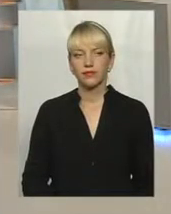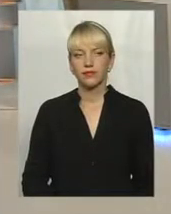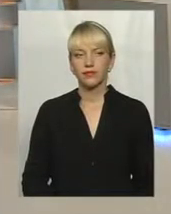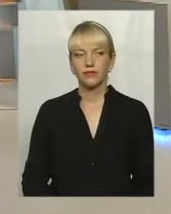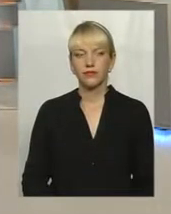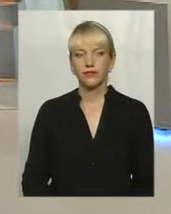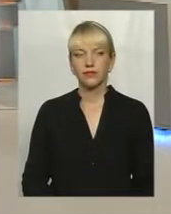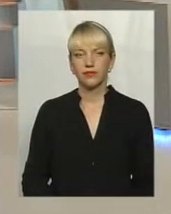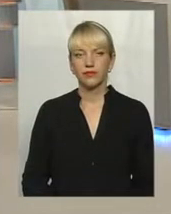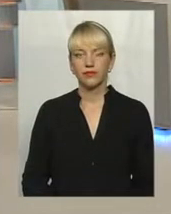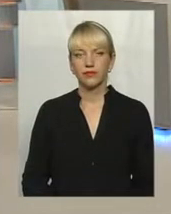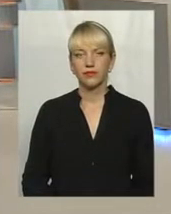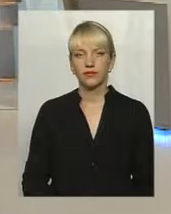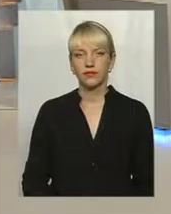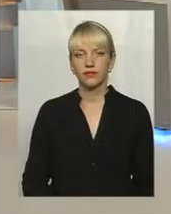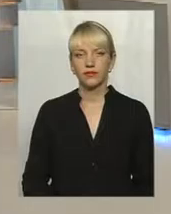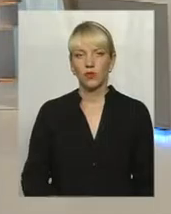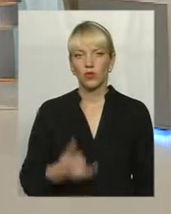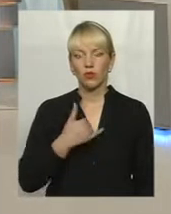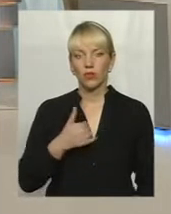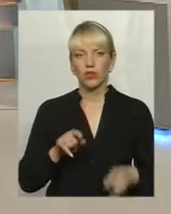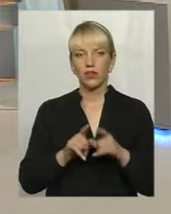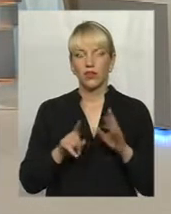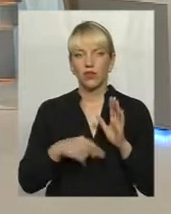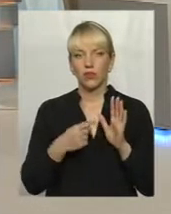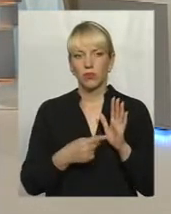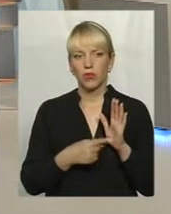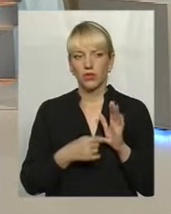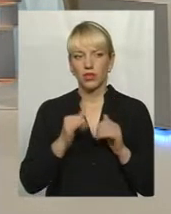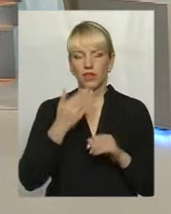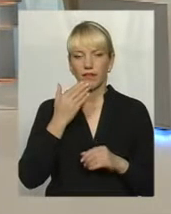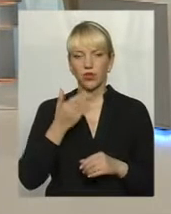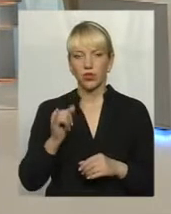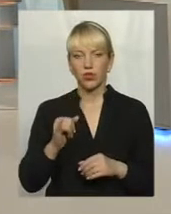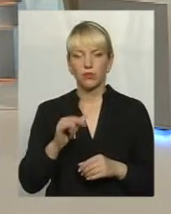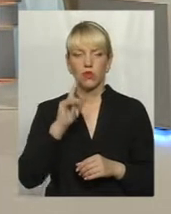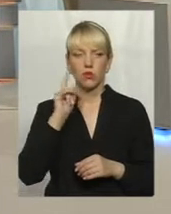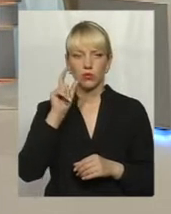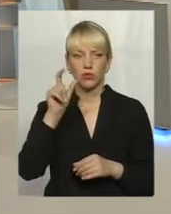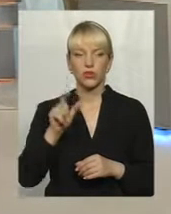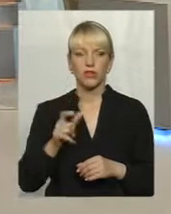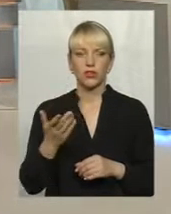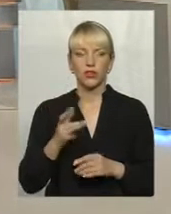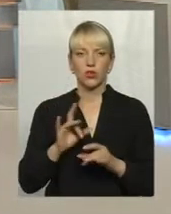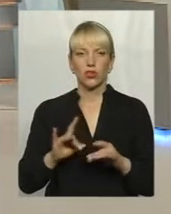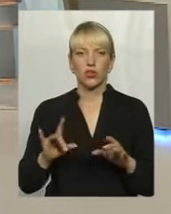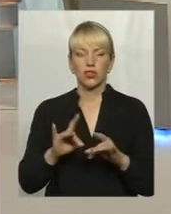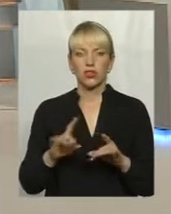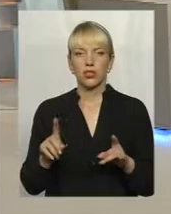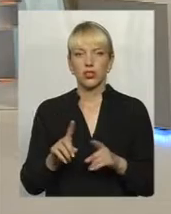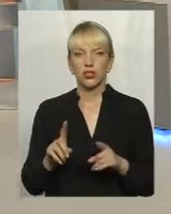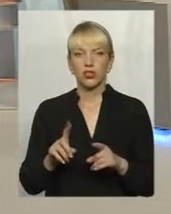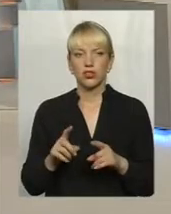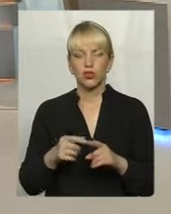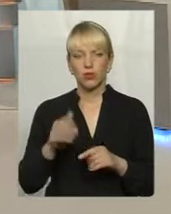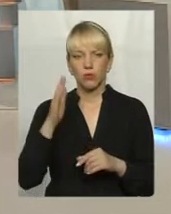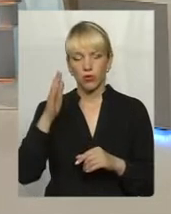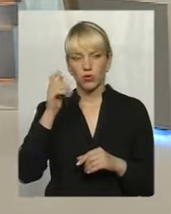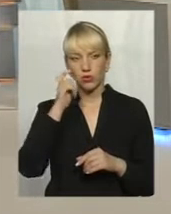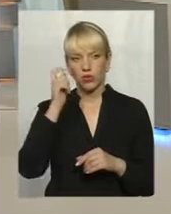Так, чуємо, говоріть, будь ласка. Так, я такий вопрос. К ведущому і командному чоловіку, який розказує, що буде в Україні за